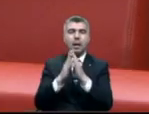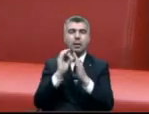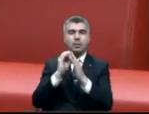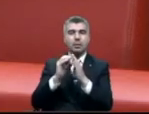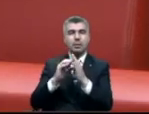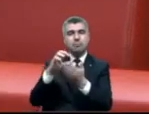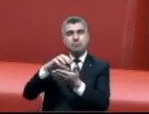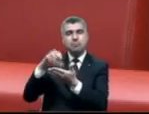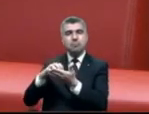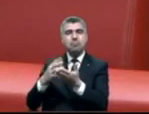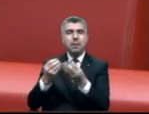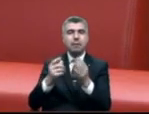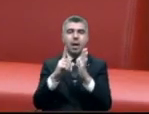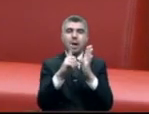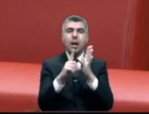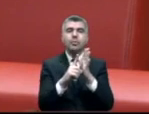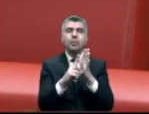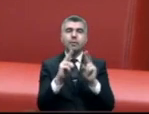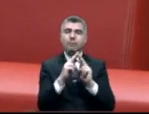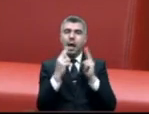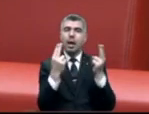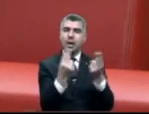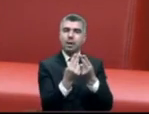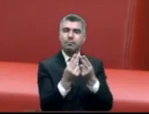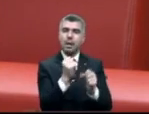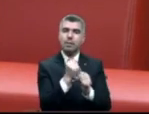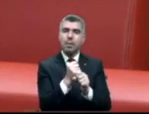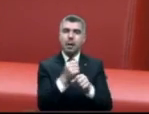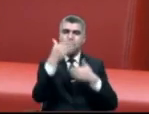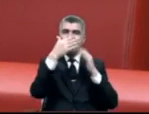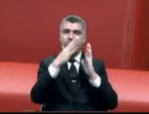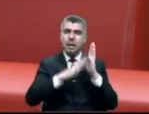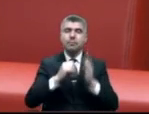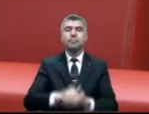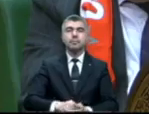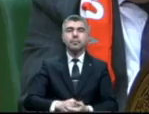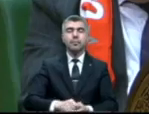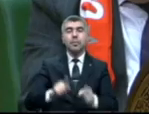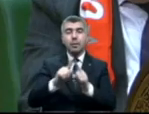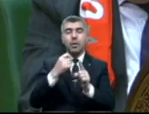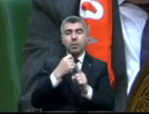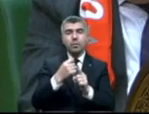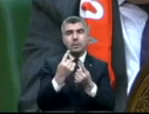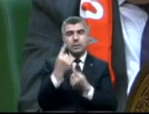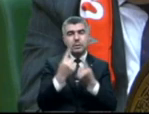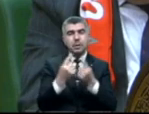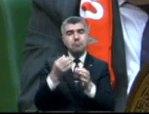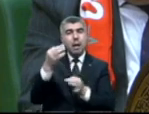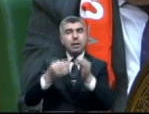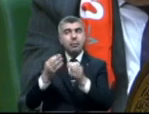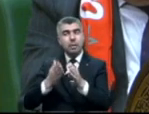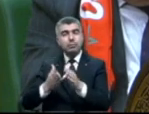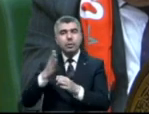في العديد من القوانين الدولية التي يشتغل فيها عمالنا. ثالثا محدودية إمكانية اللجوء إلى القضاء.